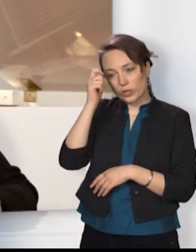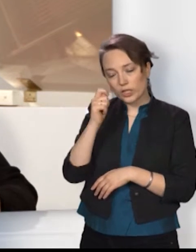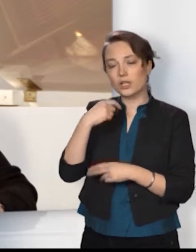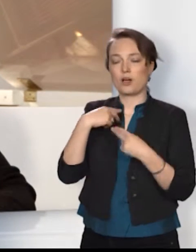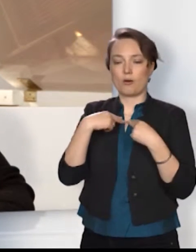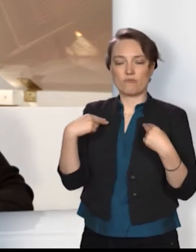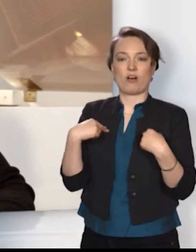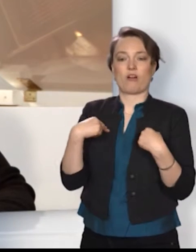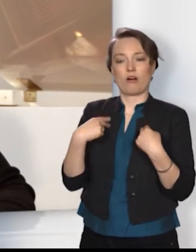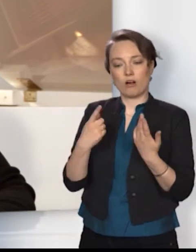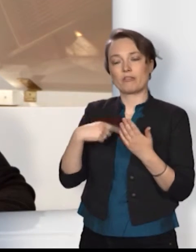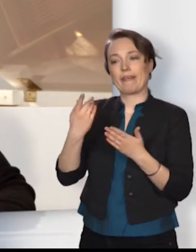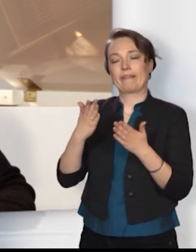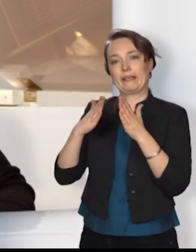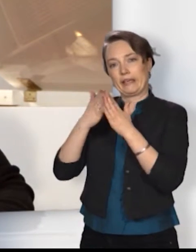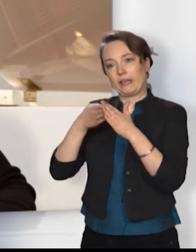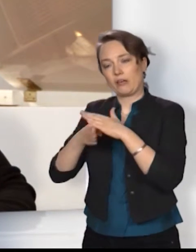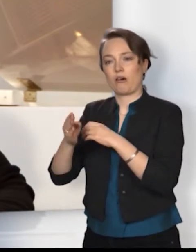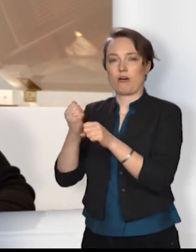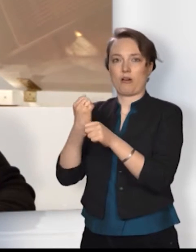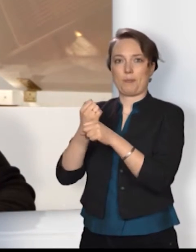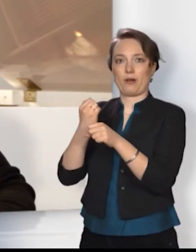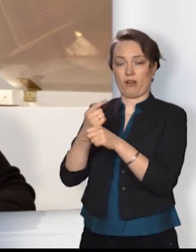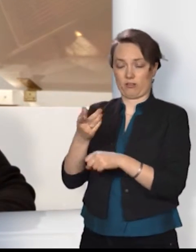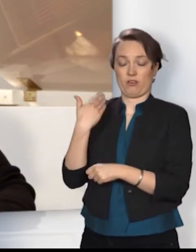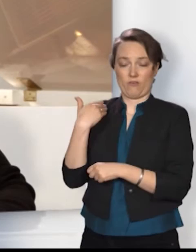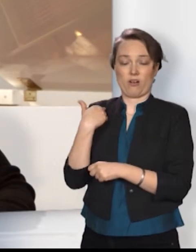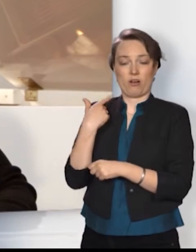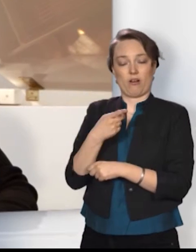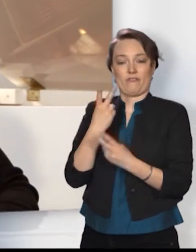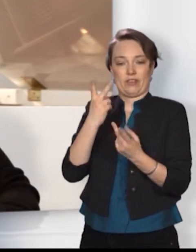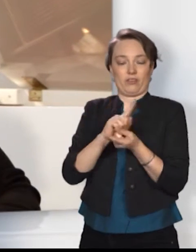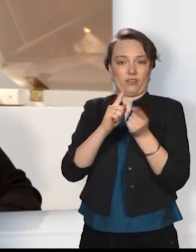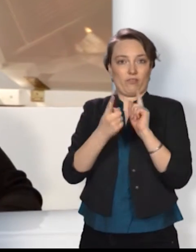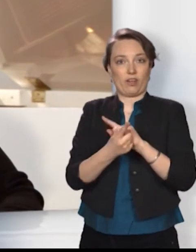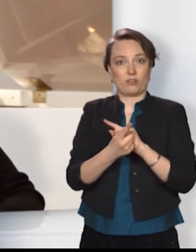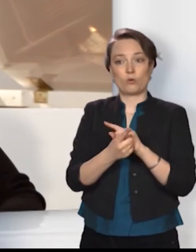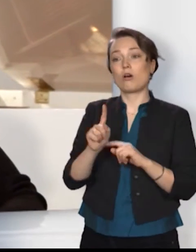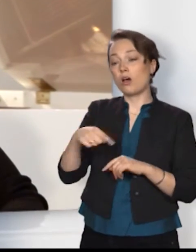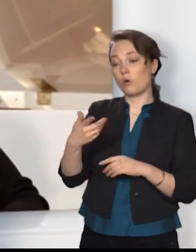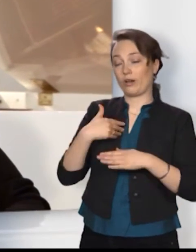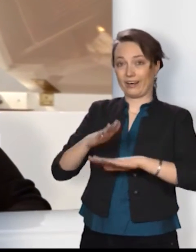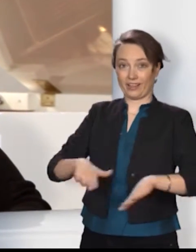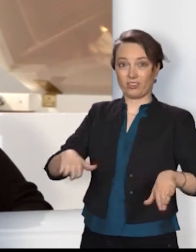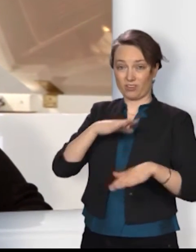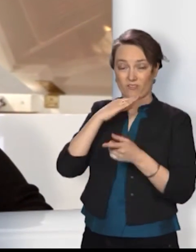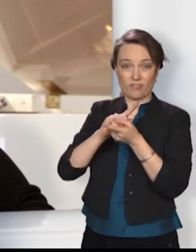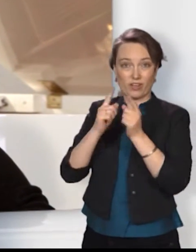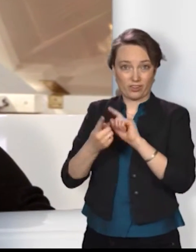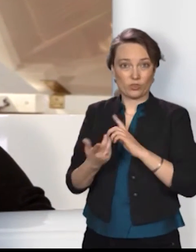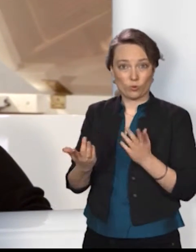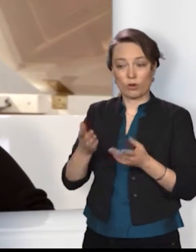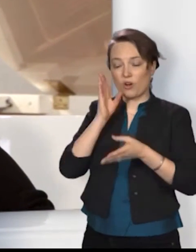Dienst zu gehen. Das war so ein Schnittpunkt. Ein großer Schnittpunkt waren dann auch meine Kinder, die